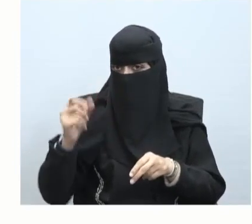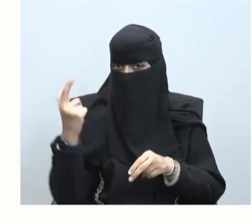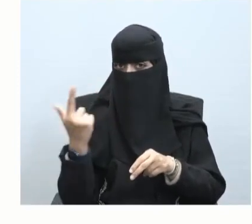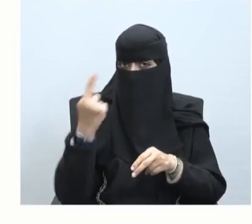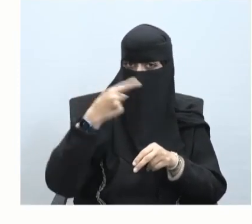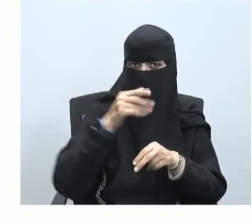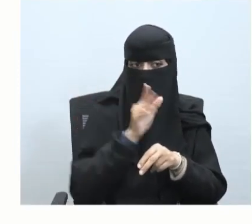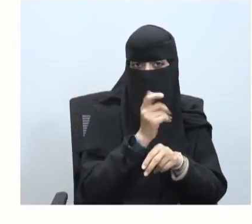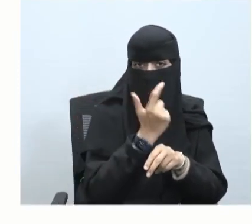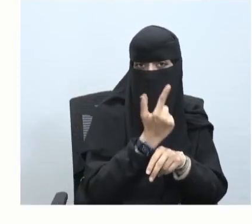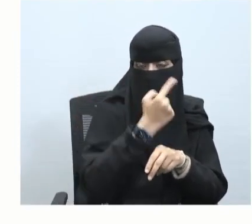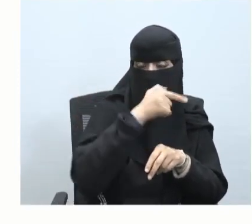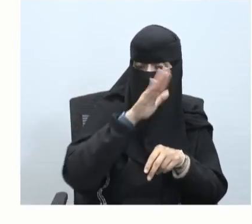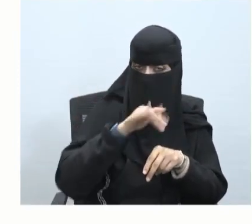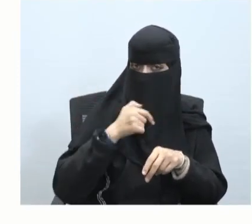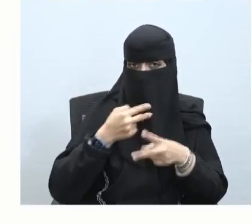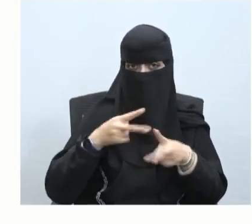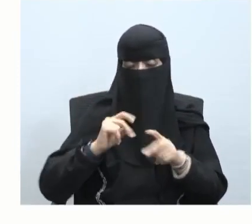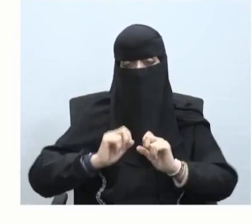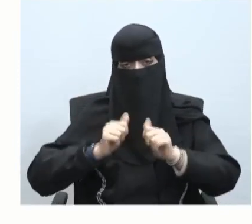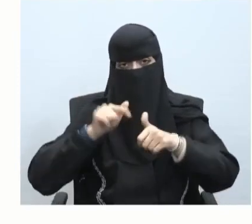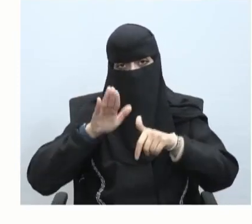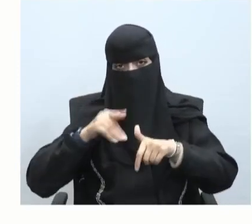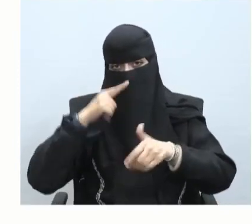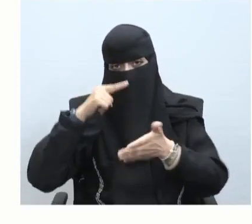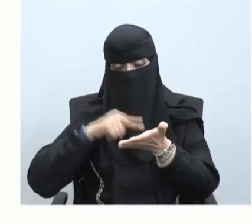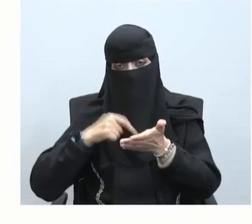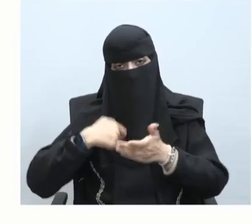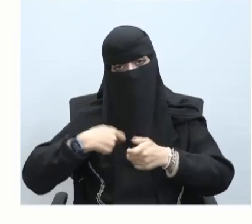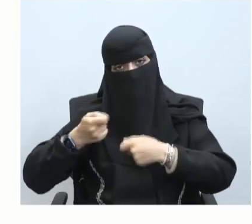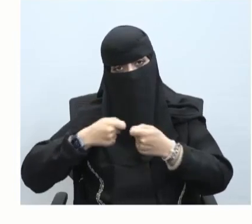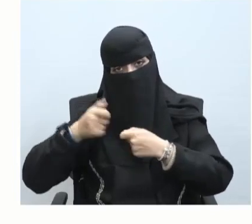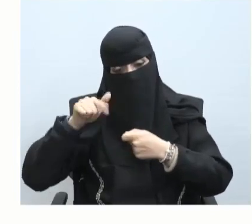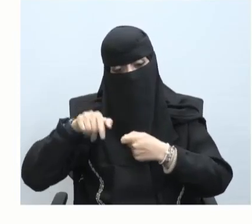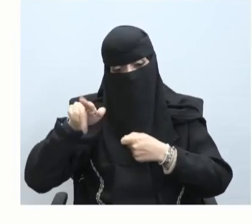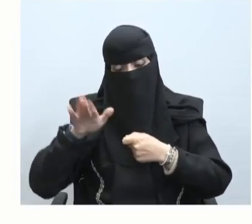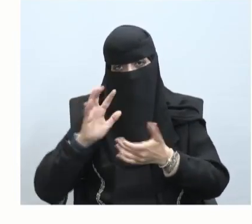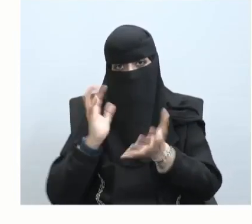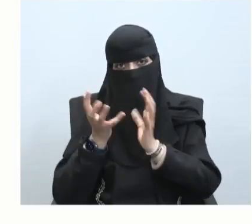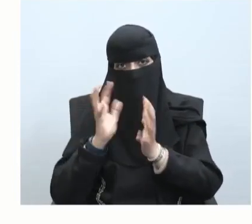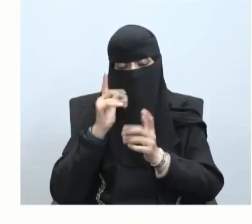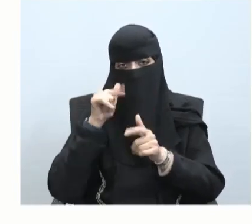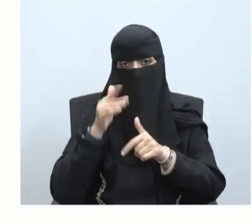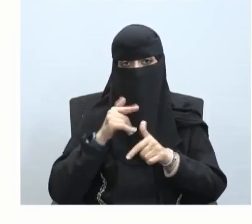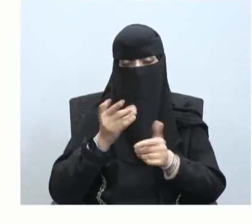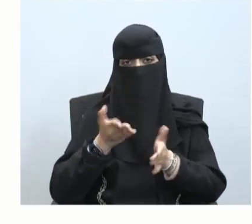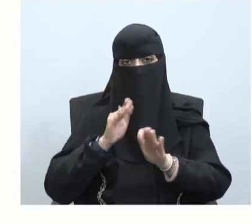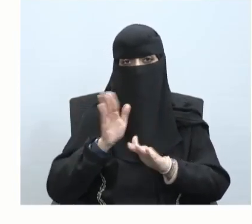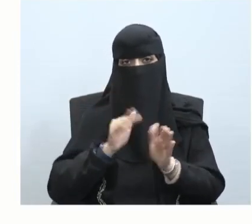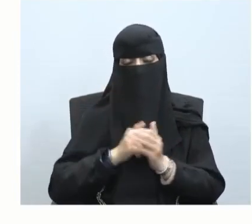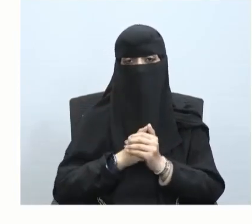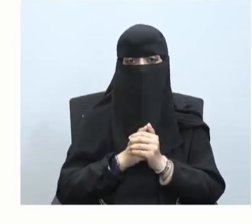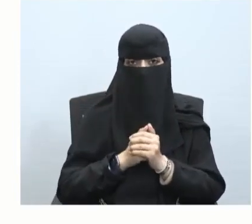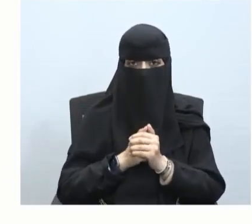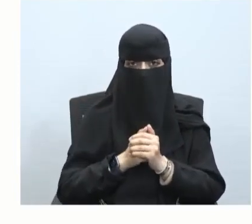وبناتي للمبلغ الذي اريد او مبلغ الحاجه التي اريد ان اشتريها او اكثر منها فاستطيع ان اشتري